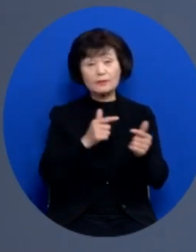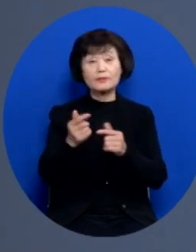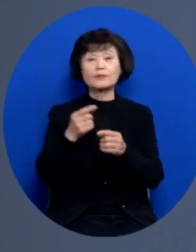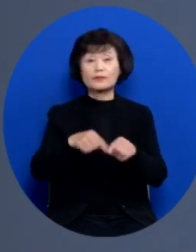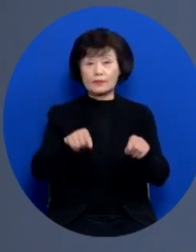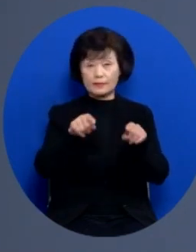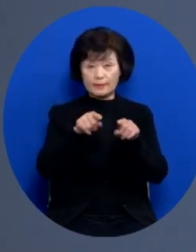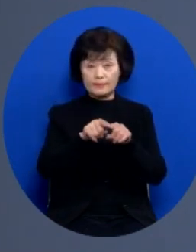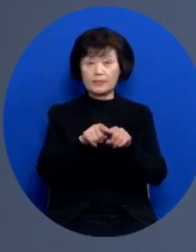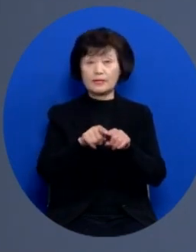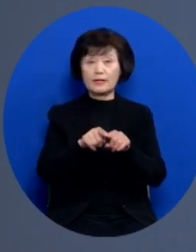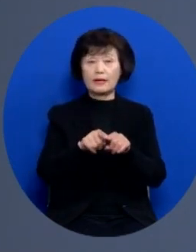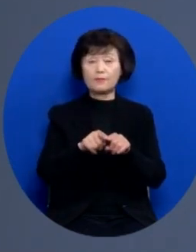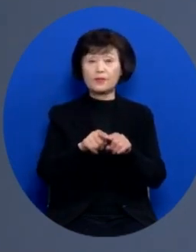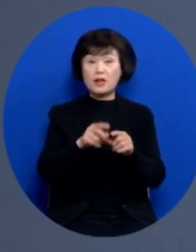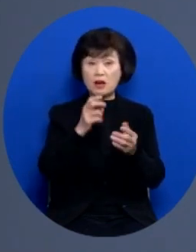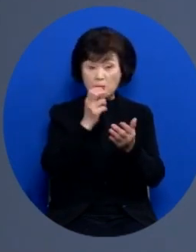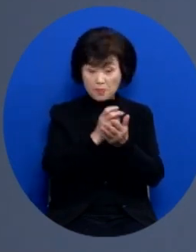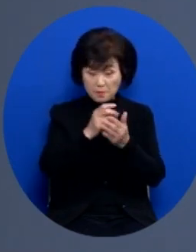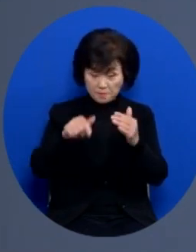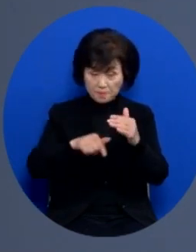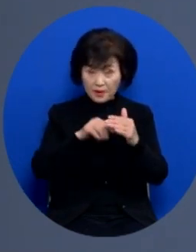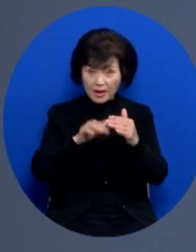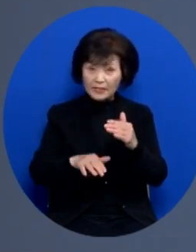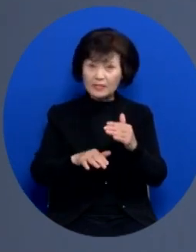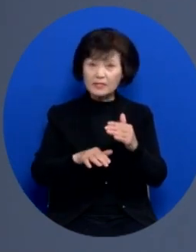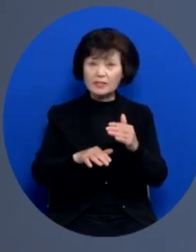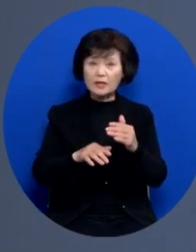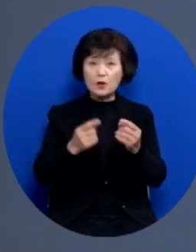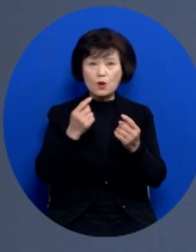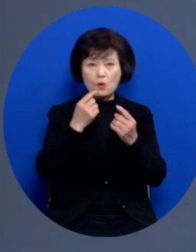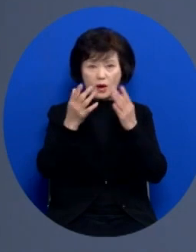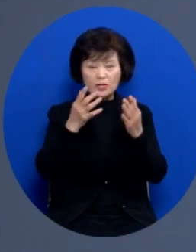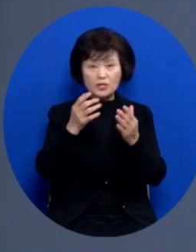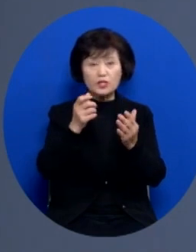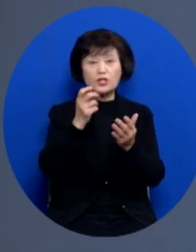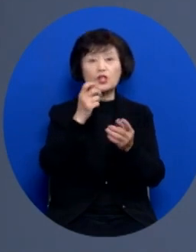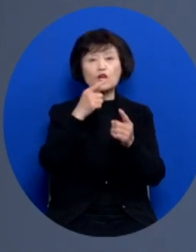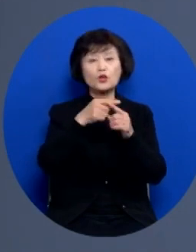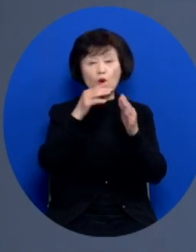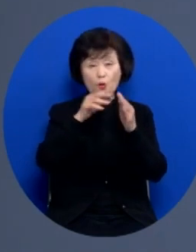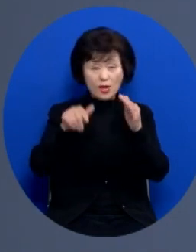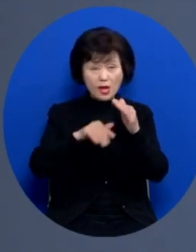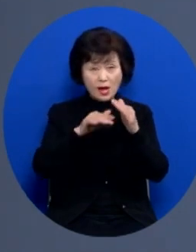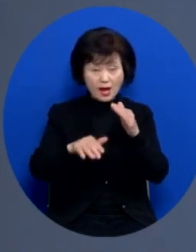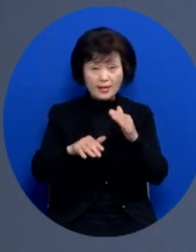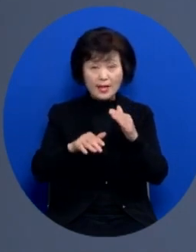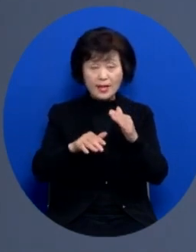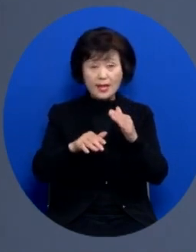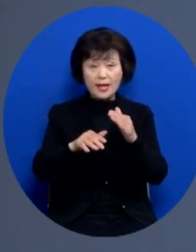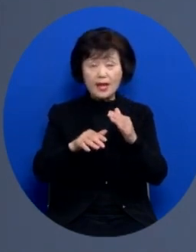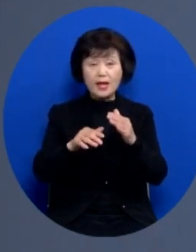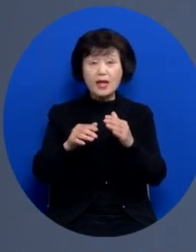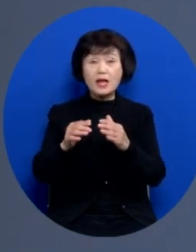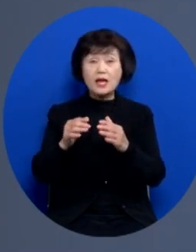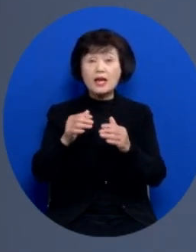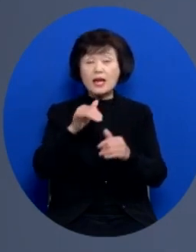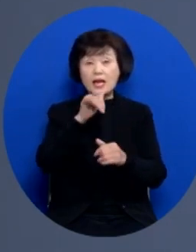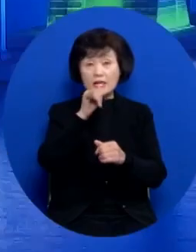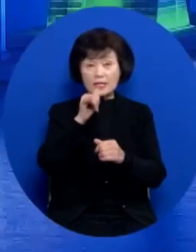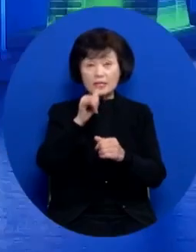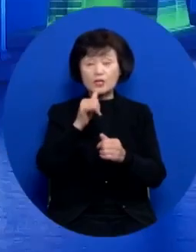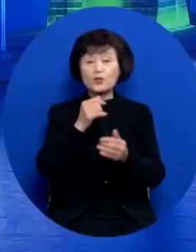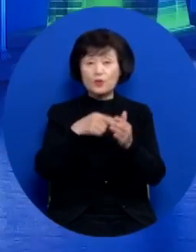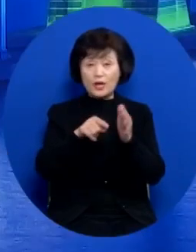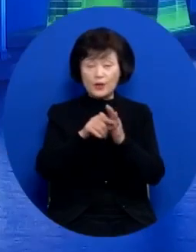감독님들 그 제도권에서 이것이 확실히 교계에 자리 잡을 수 있도록 노력하고 있습니다.